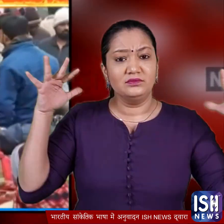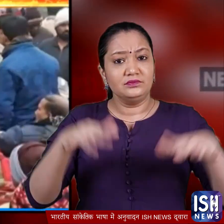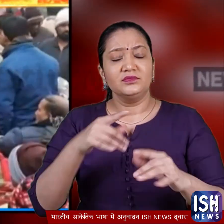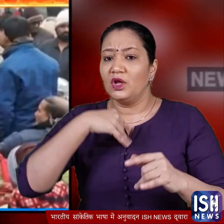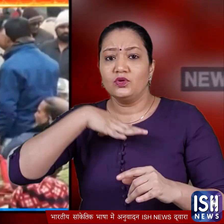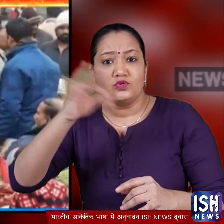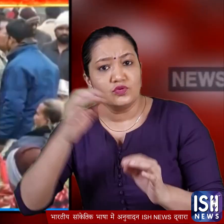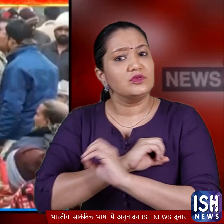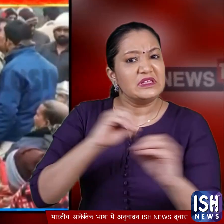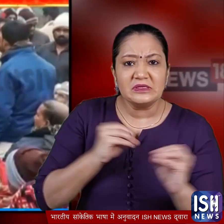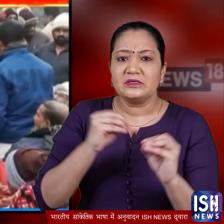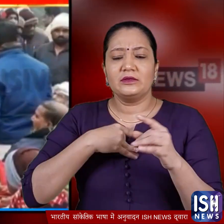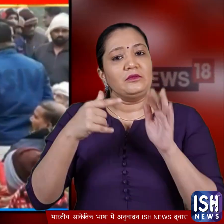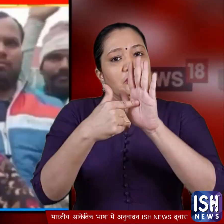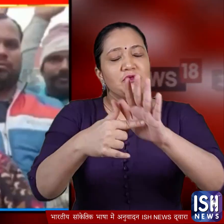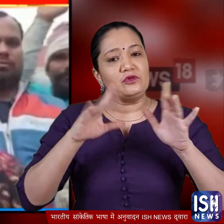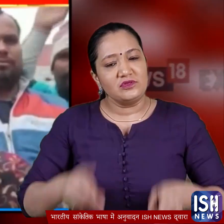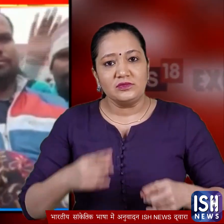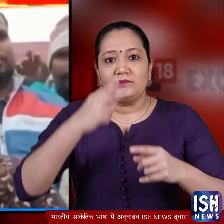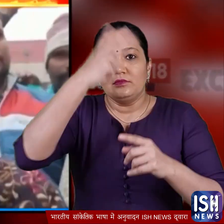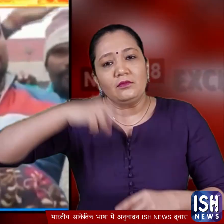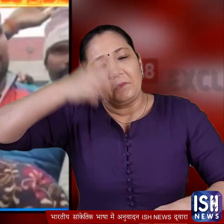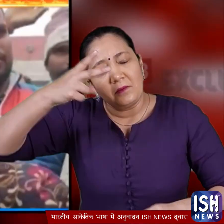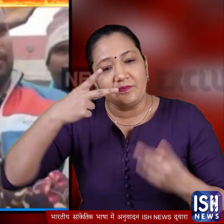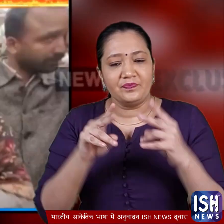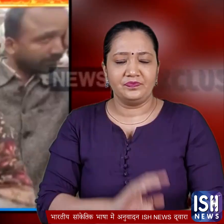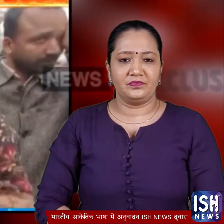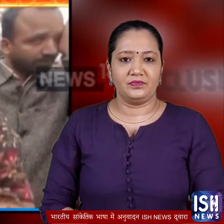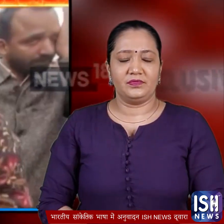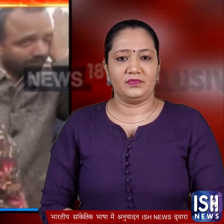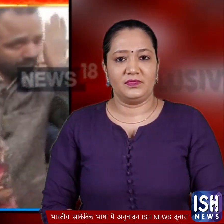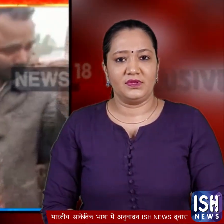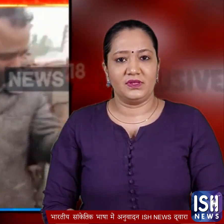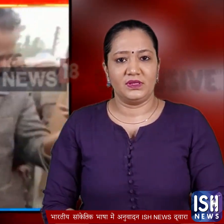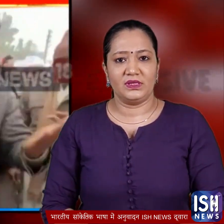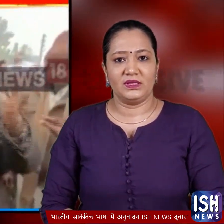इस दौरान टिकट न मिलने के गम को वो छिपा नहीं सके और लोगों के सामने ही खूब रोए।